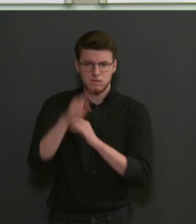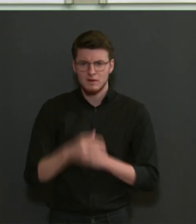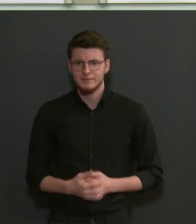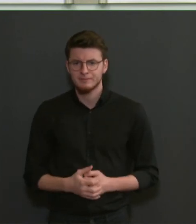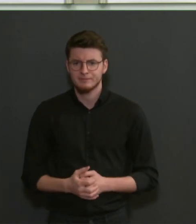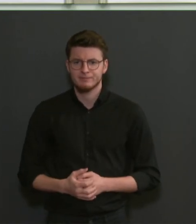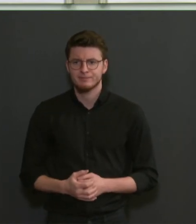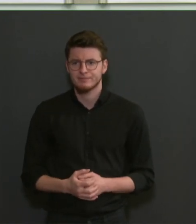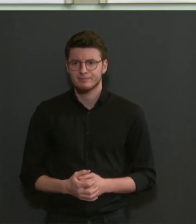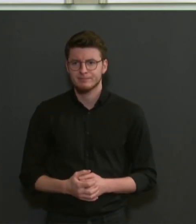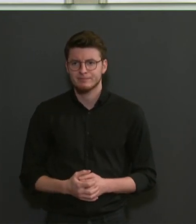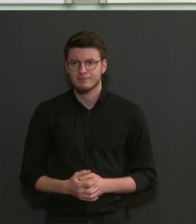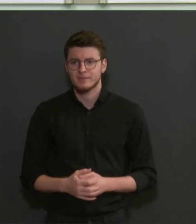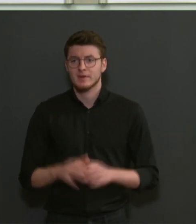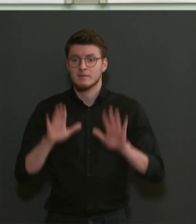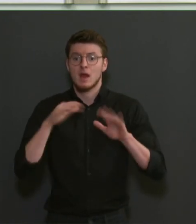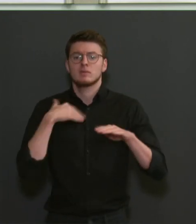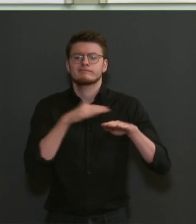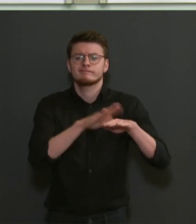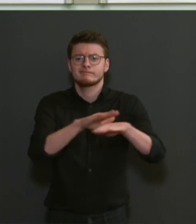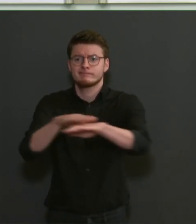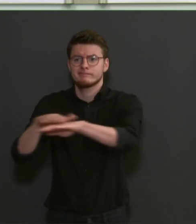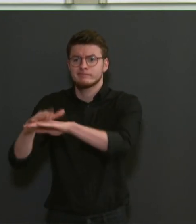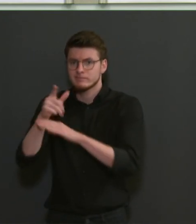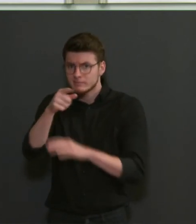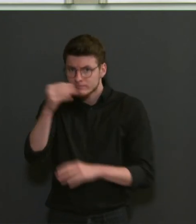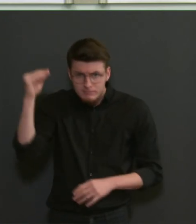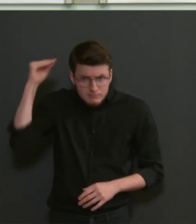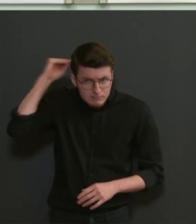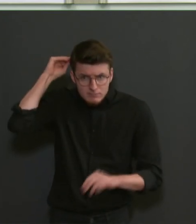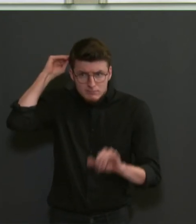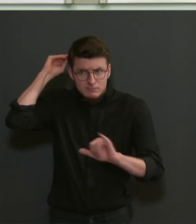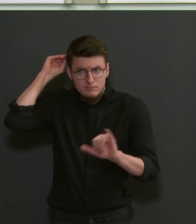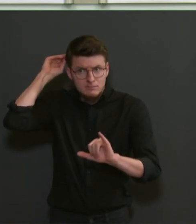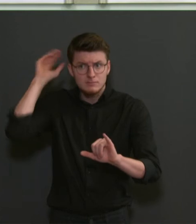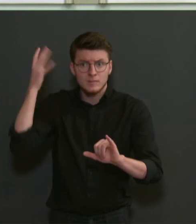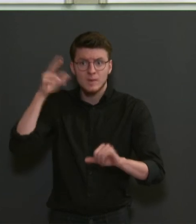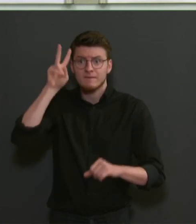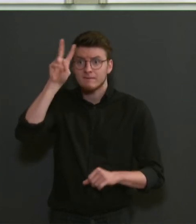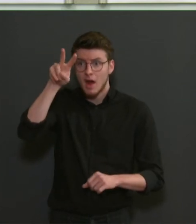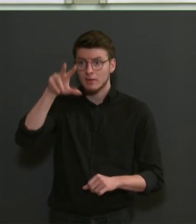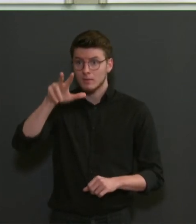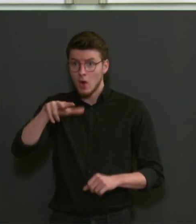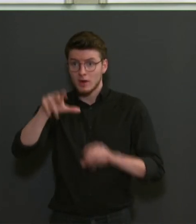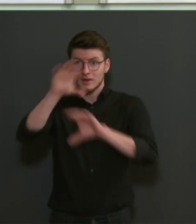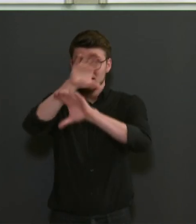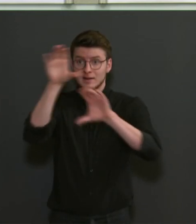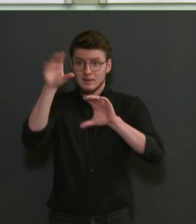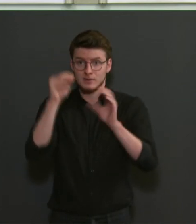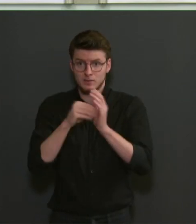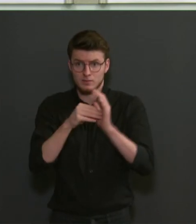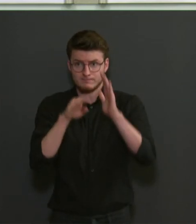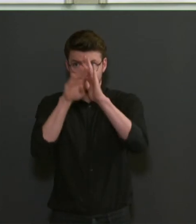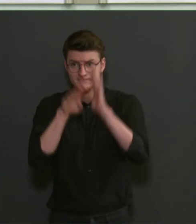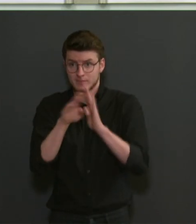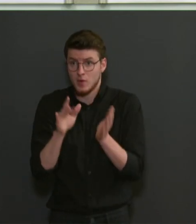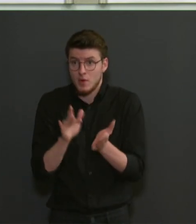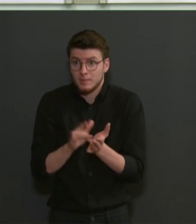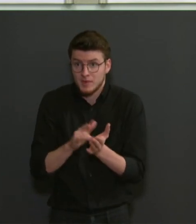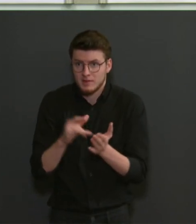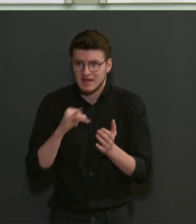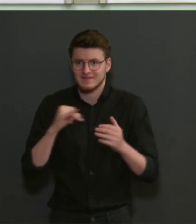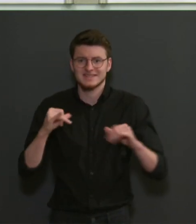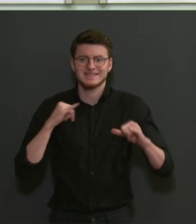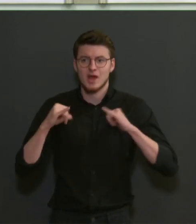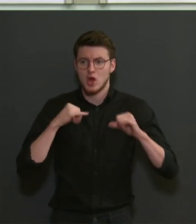Het is belangrijk om er u aan te herinneren dat dit patroon ook wordt beïnvloed door het nationale spreidingsplan. Zo is er